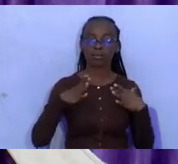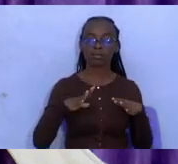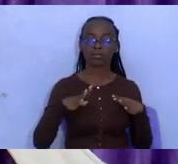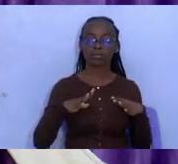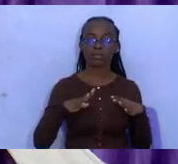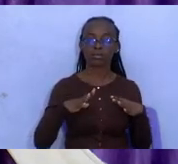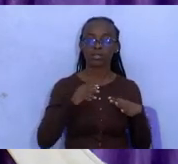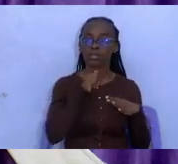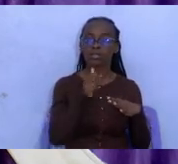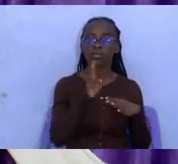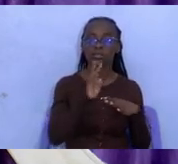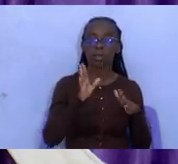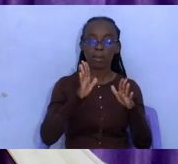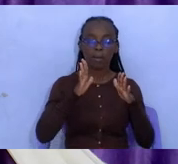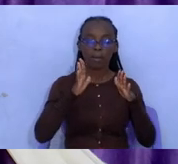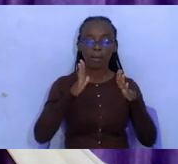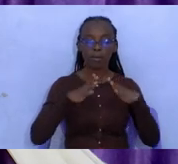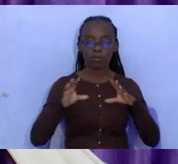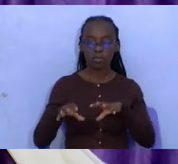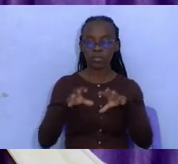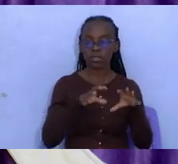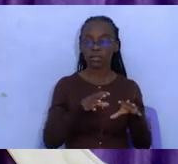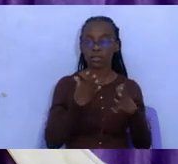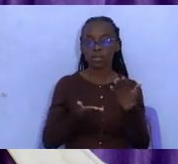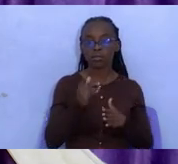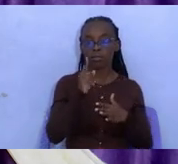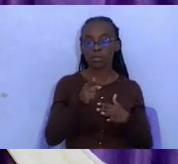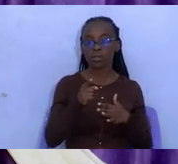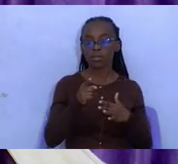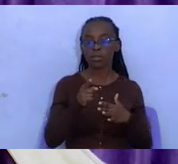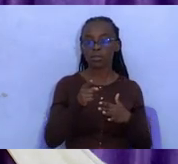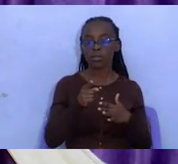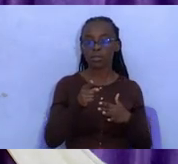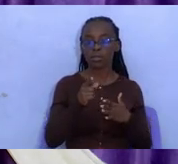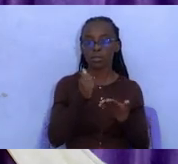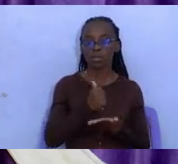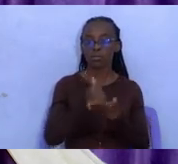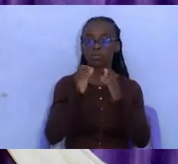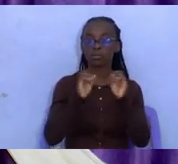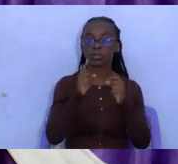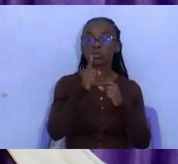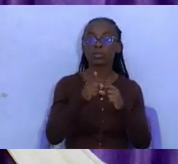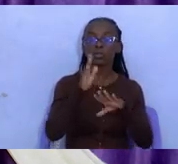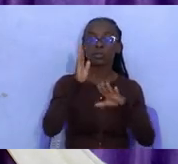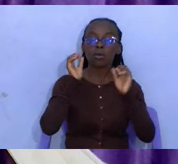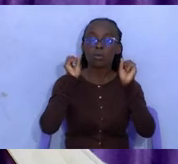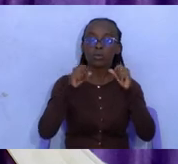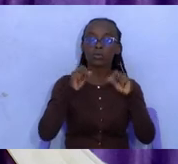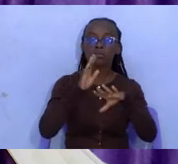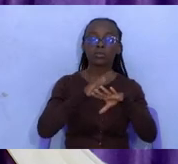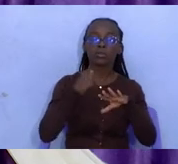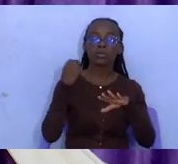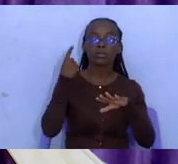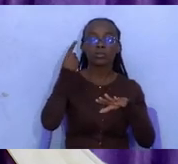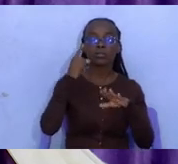Usione tu watu wanaumia. Hata kama hauna uwezo wa kiasili, unaweza waitishia neema kutoka kwa Mungu. Narudia tena,